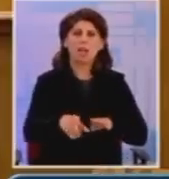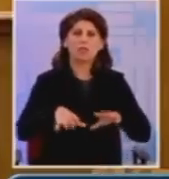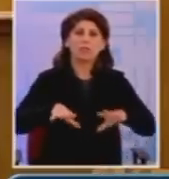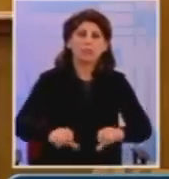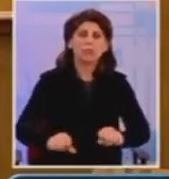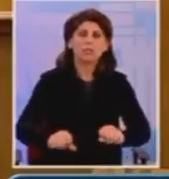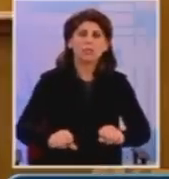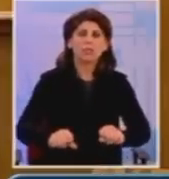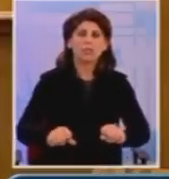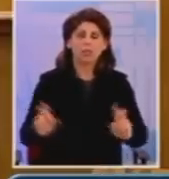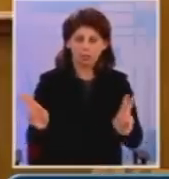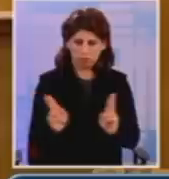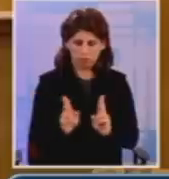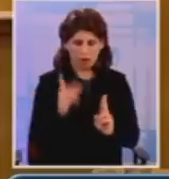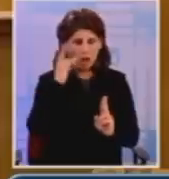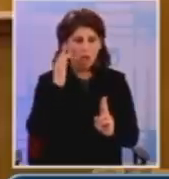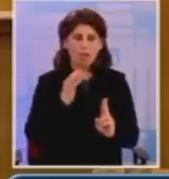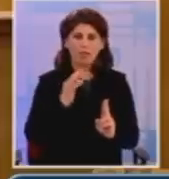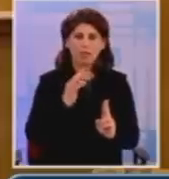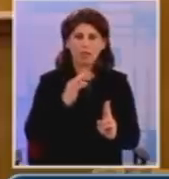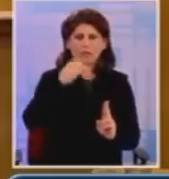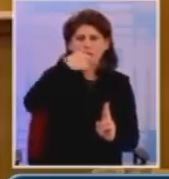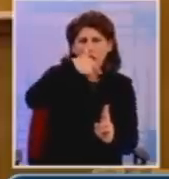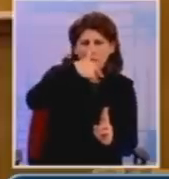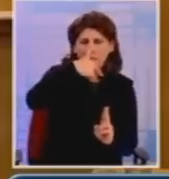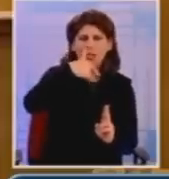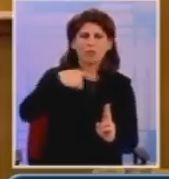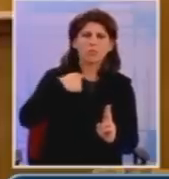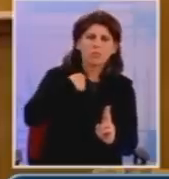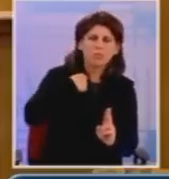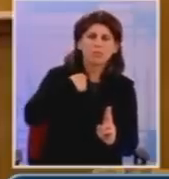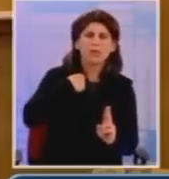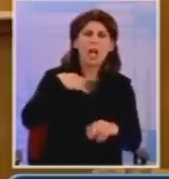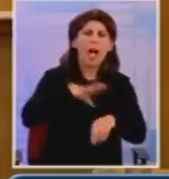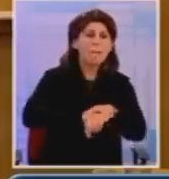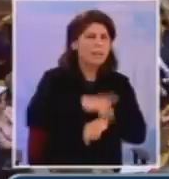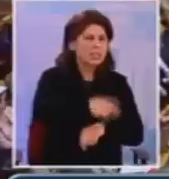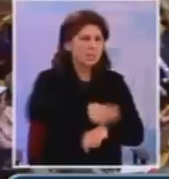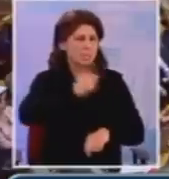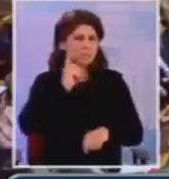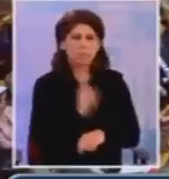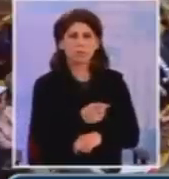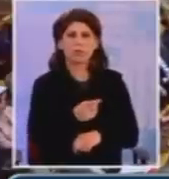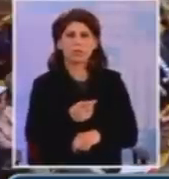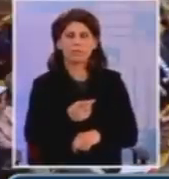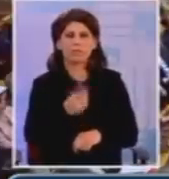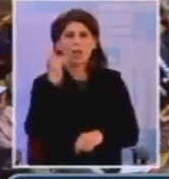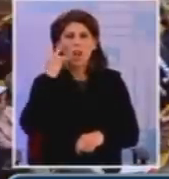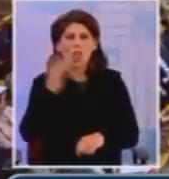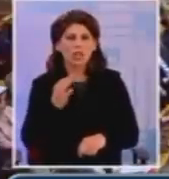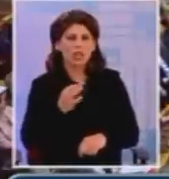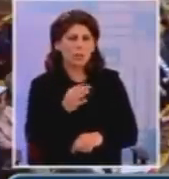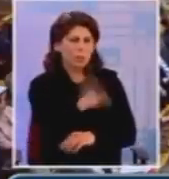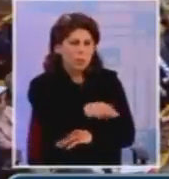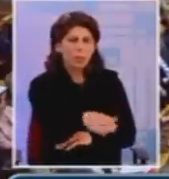ήταν η κοντόφθαλμη λογική της ταπείνωσης του ιτημένου για τις αμαρτίες του. Η λογική του